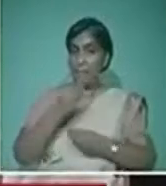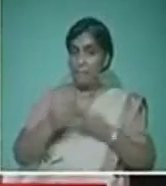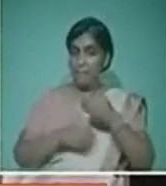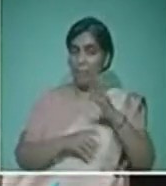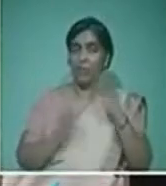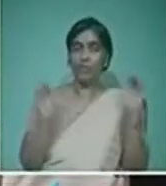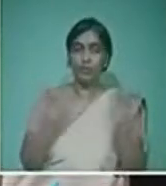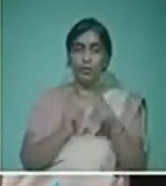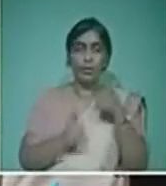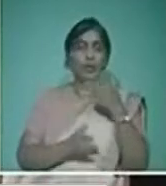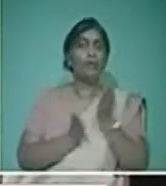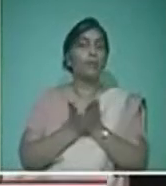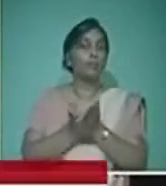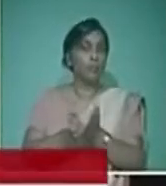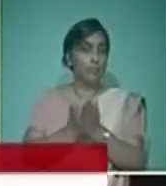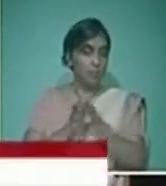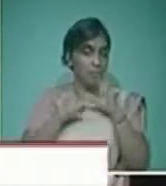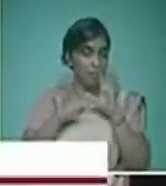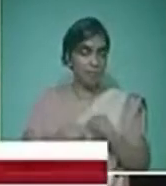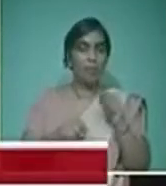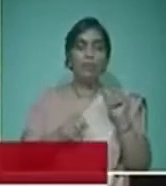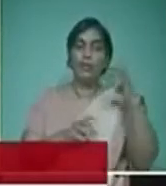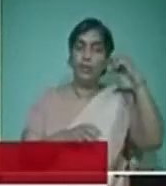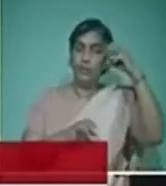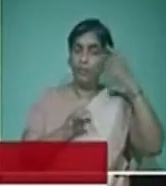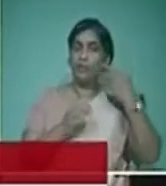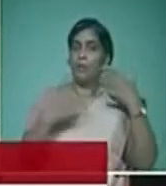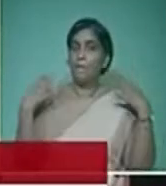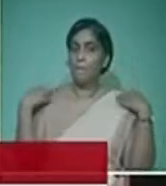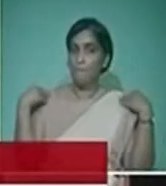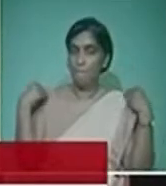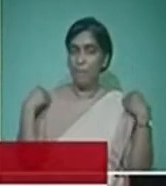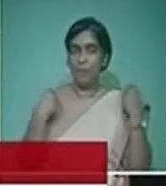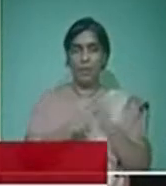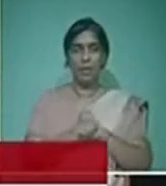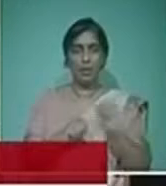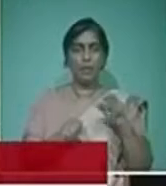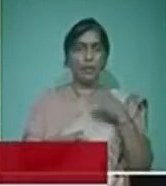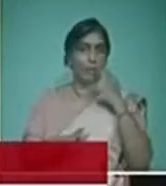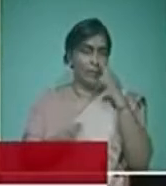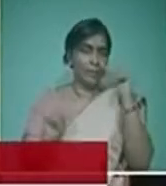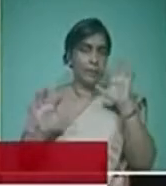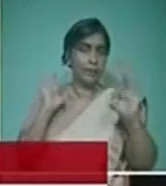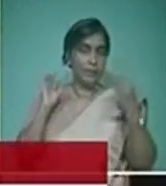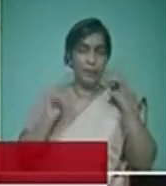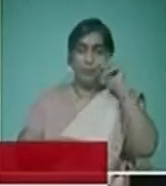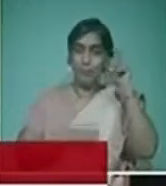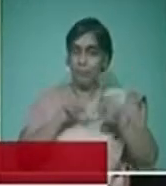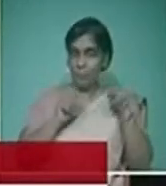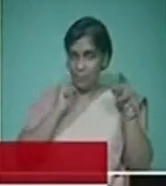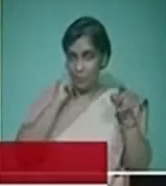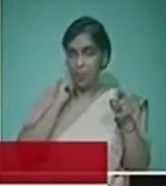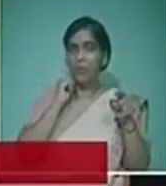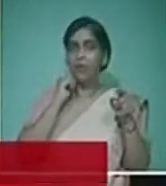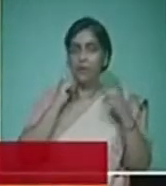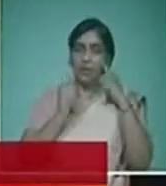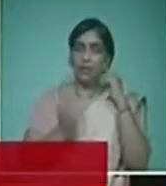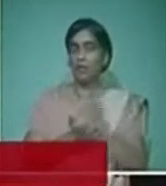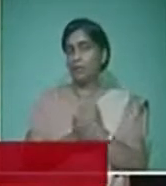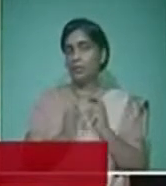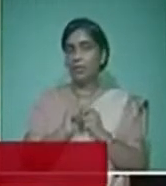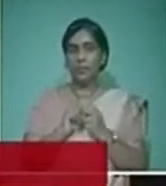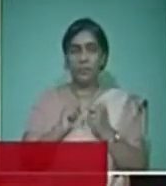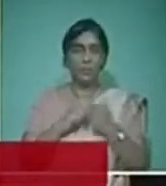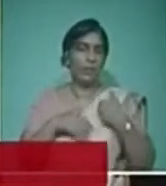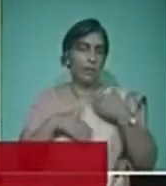කුඩා ධීවර යාත්‍රා හිමියන් සඳහා විදුලි බල පහසුකම් නොමැති වතුකර ප්‍රදේශයේ ජනතාවට දුෂ්කරතාවය නැති